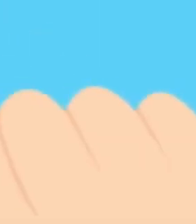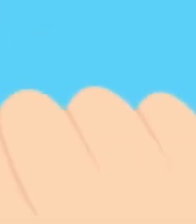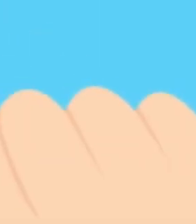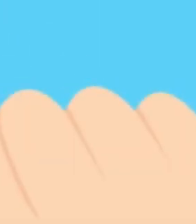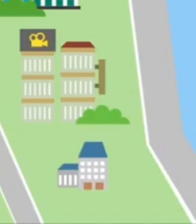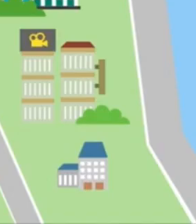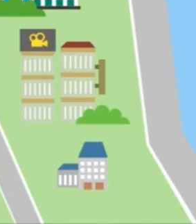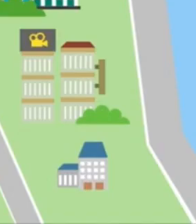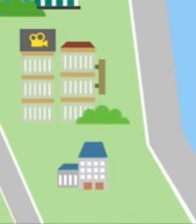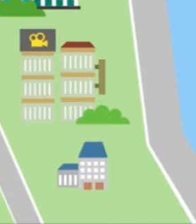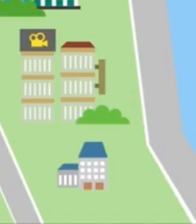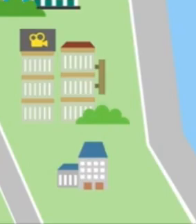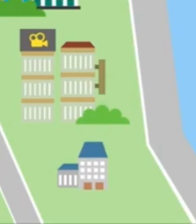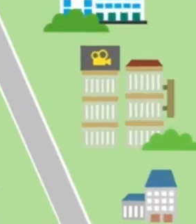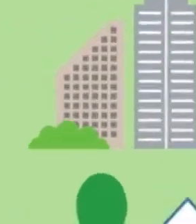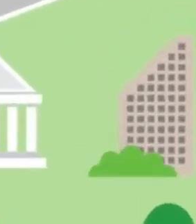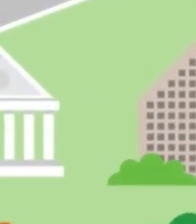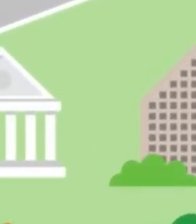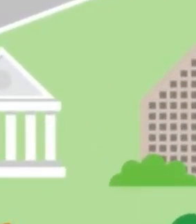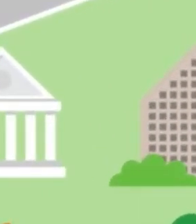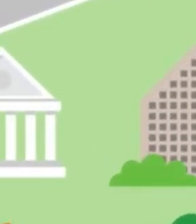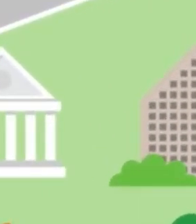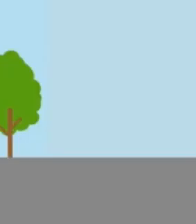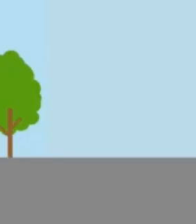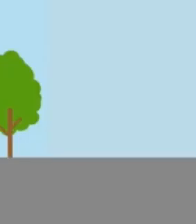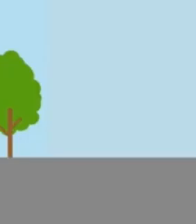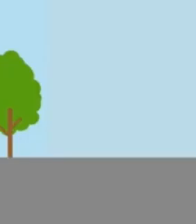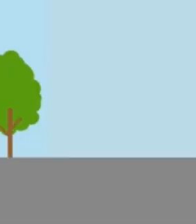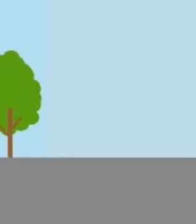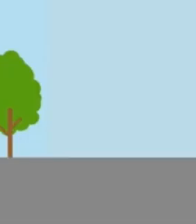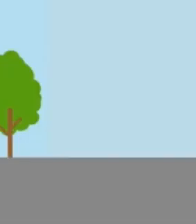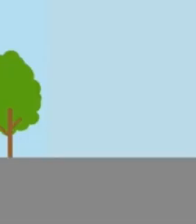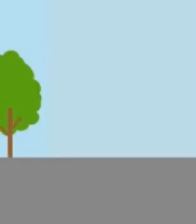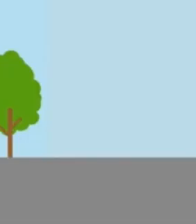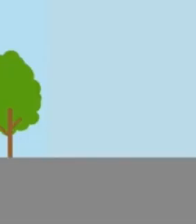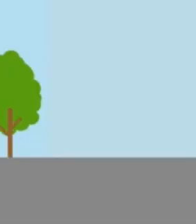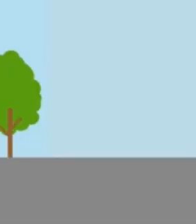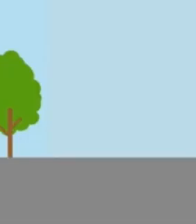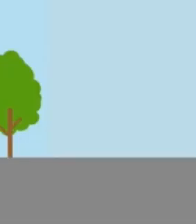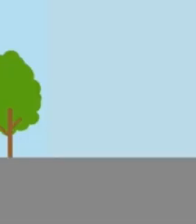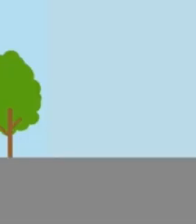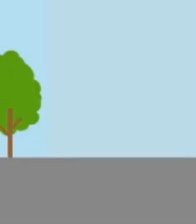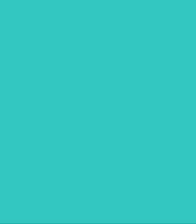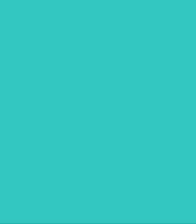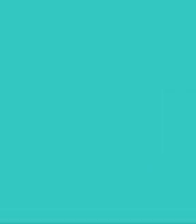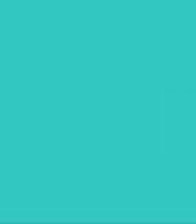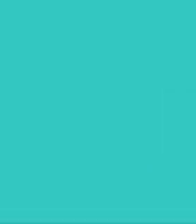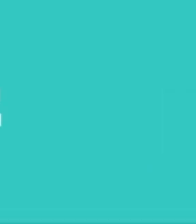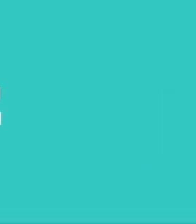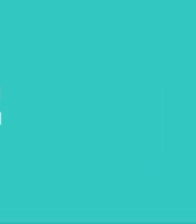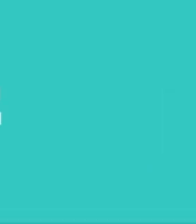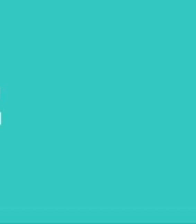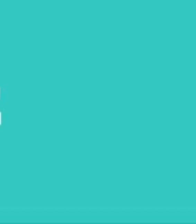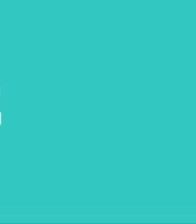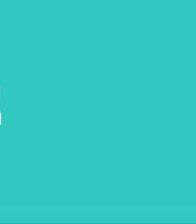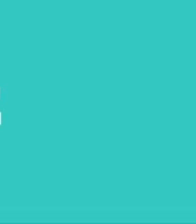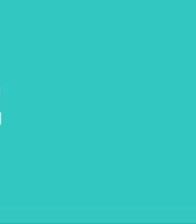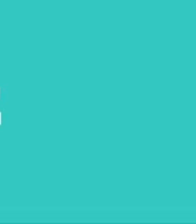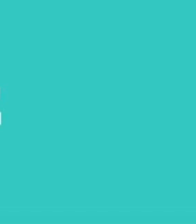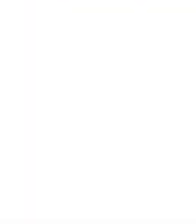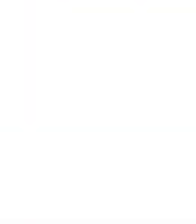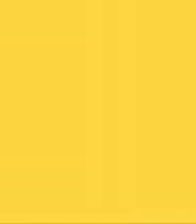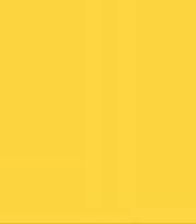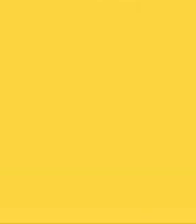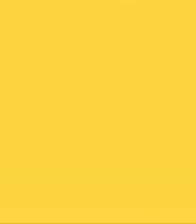필요한 상태구나. 근처에 병원이 어디에 있지? 미리 알아보고 다녀오니까 훨씬 좋아. 불안, 스트레스뿐